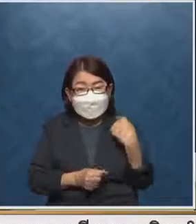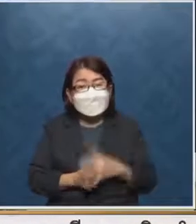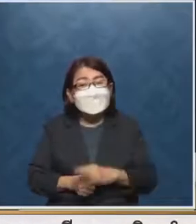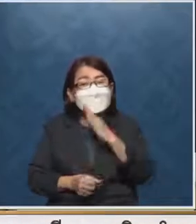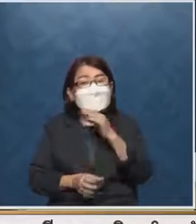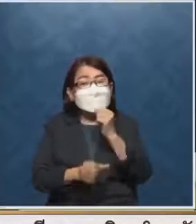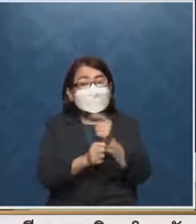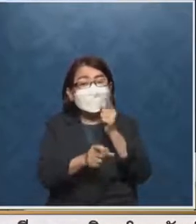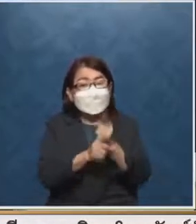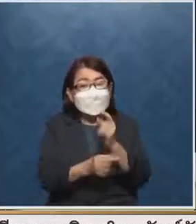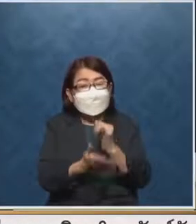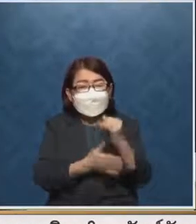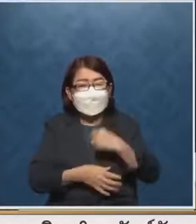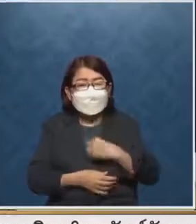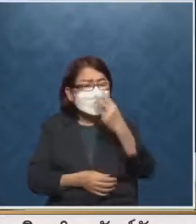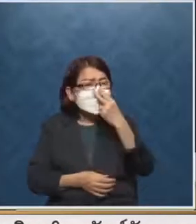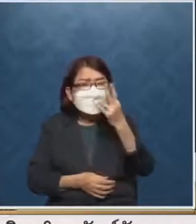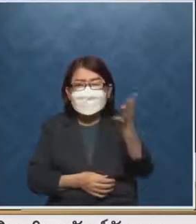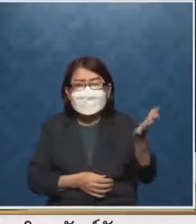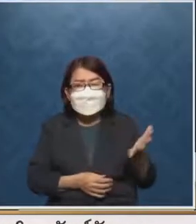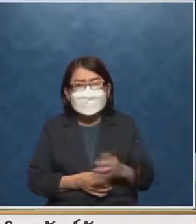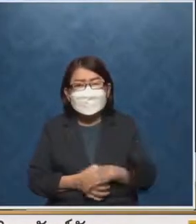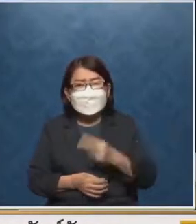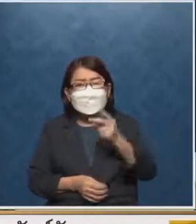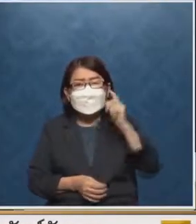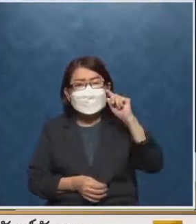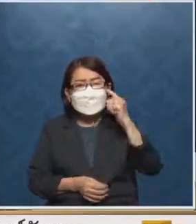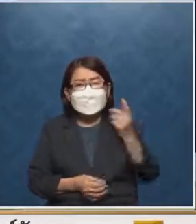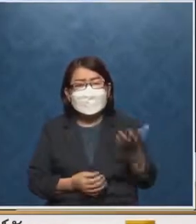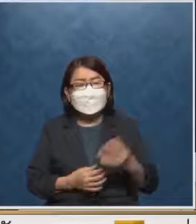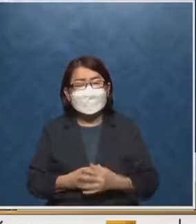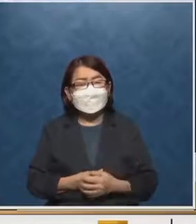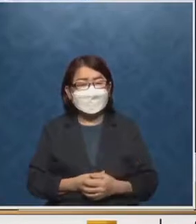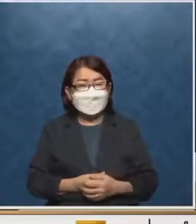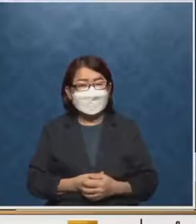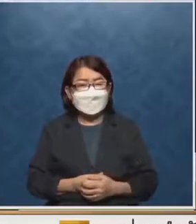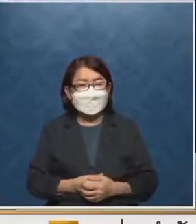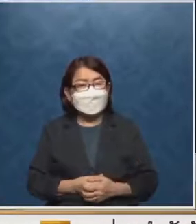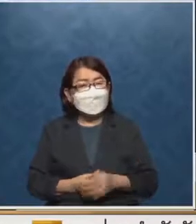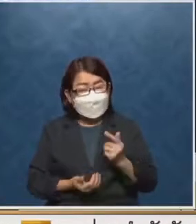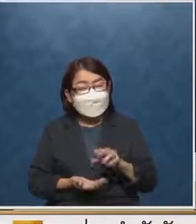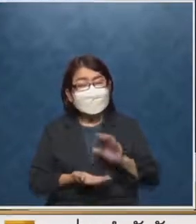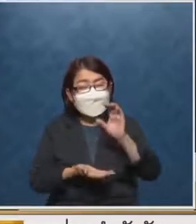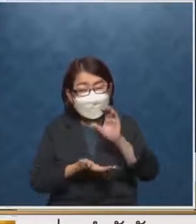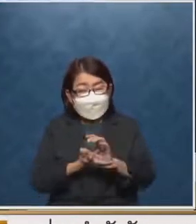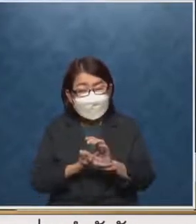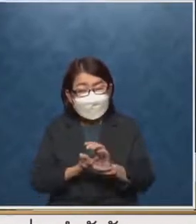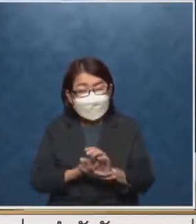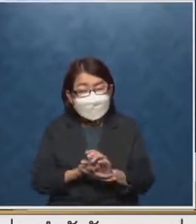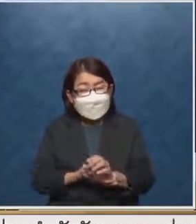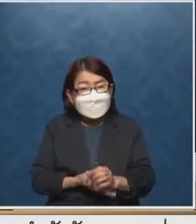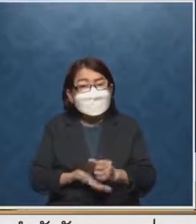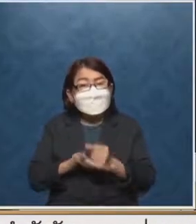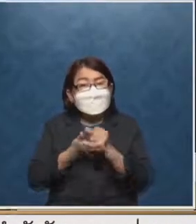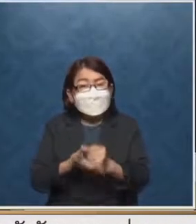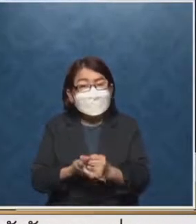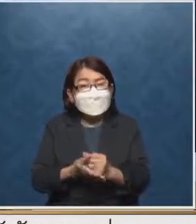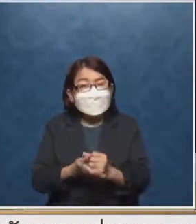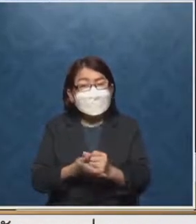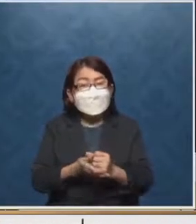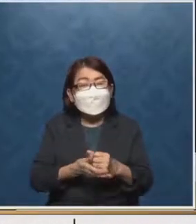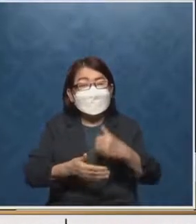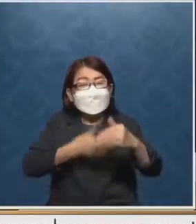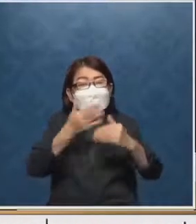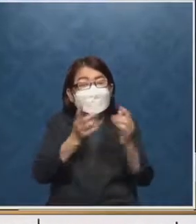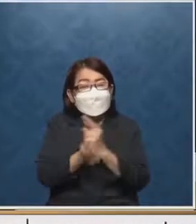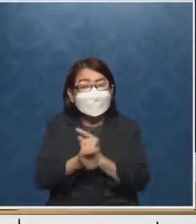นี้ผมต้องรู้จักในกระบวนการนี้ไม่รู้เลยครับเป็นแหล่งทุนเพื่อการสร้างสังคมท่านตั้งหัว